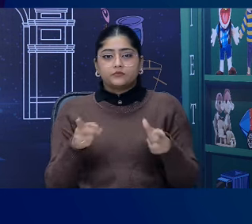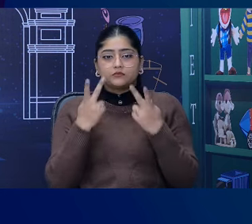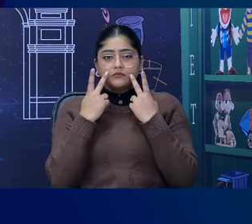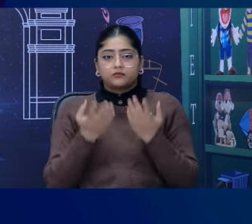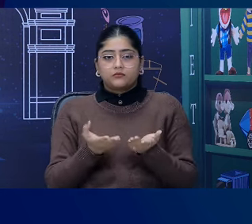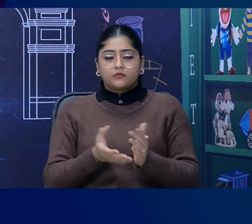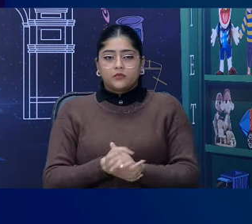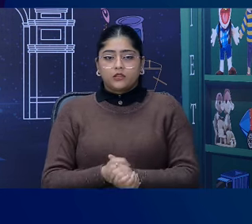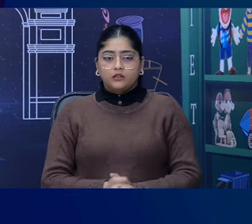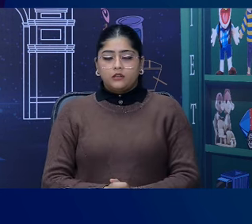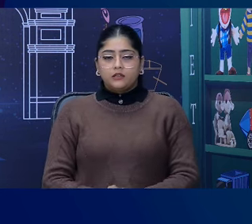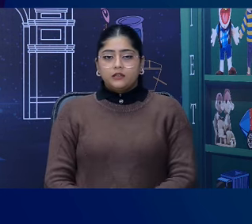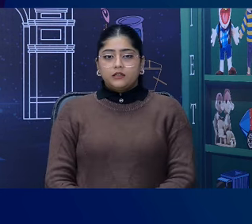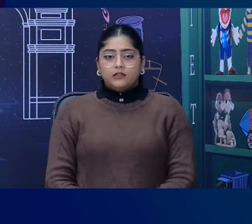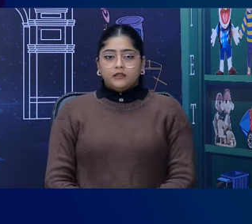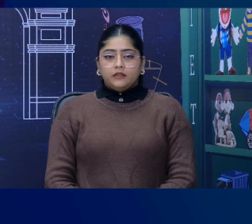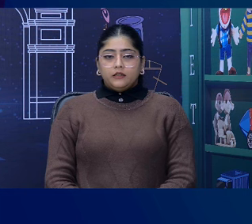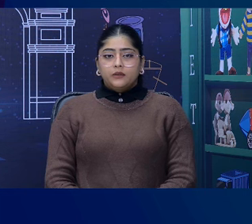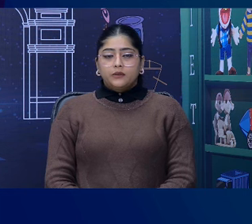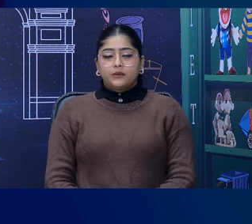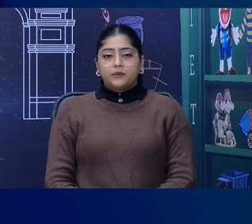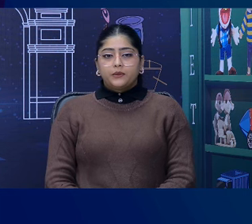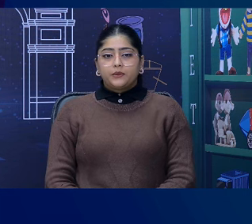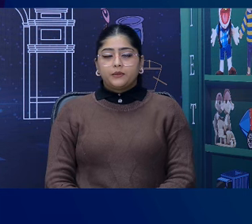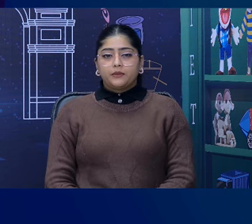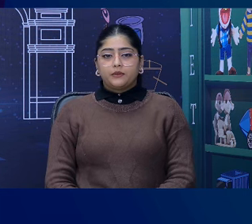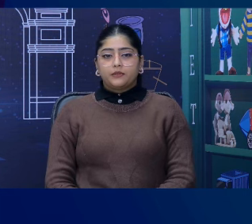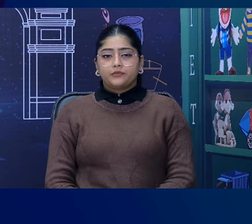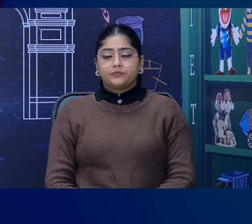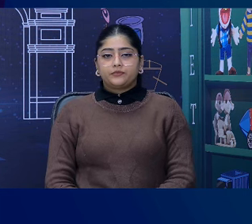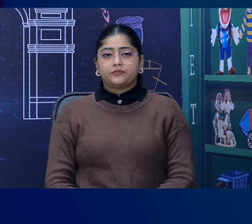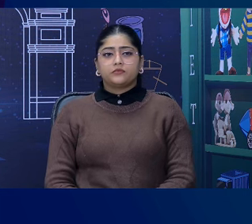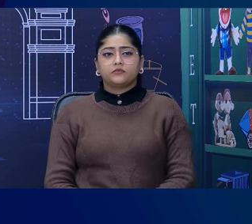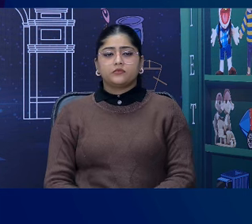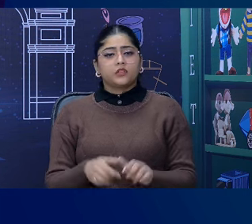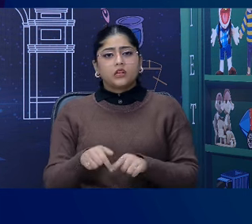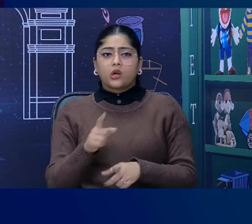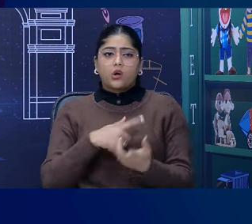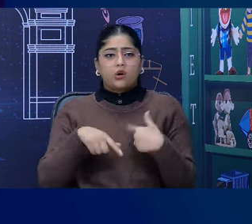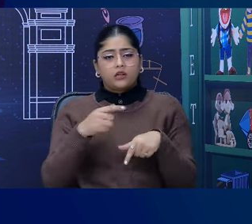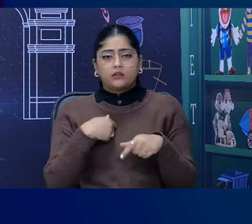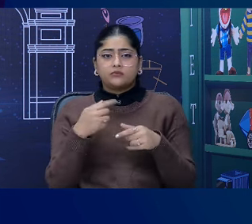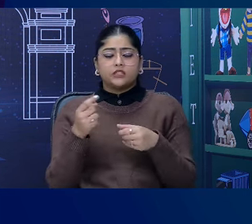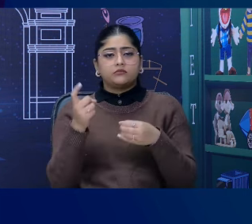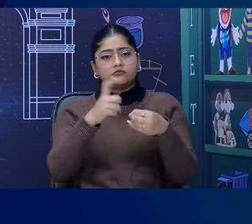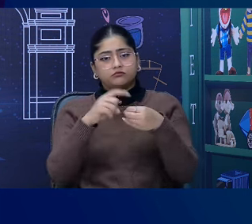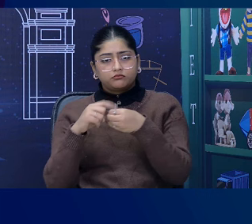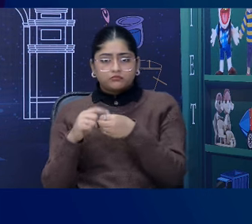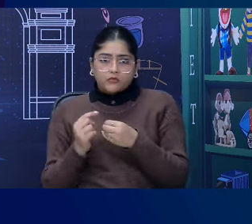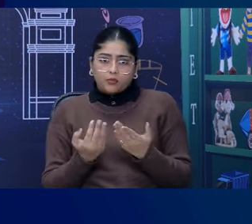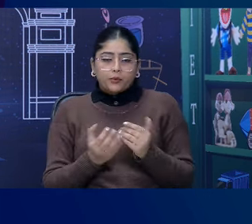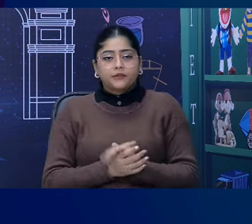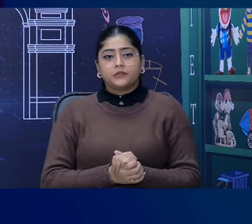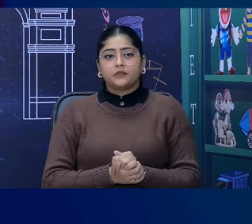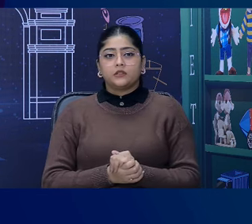डीटीए क्लास 12th @ cit.ac.in तो इन माध्यमों से आप हमसे जुड़ सकते हैं और अपनी